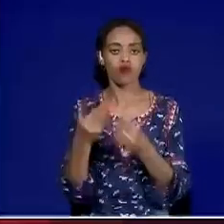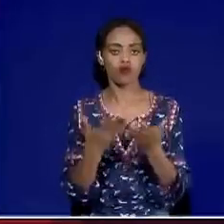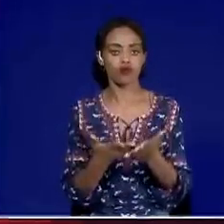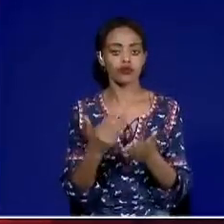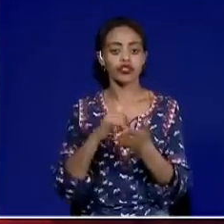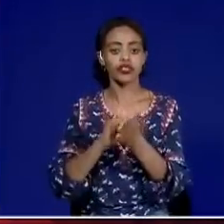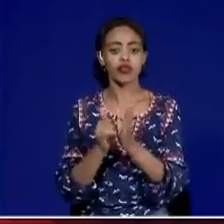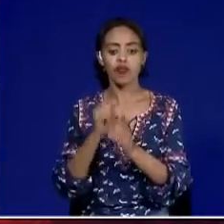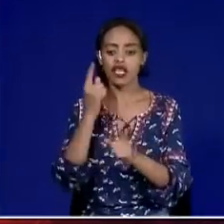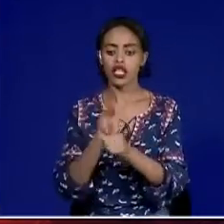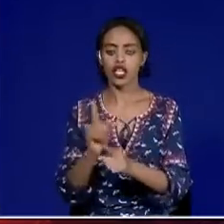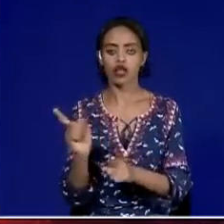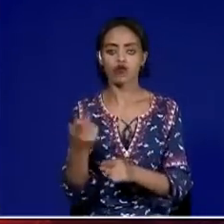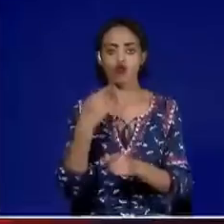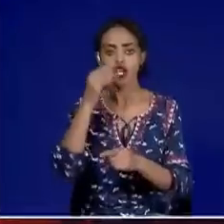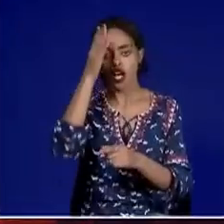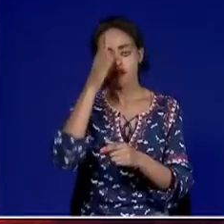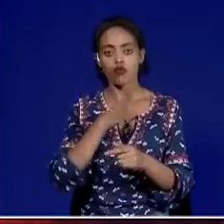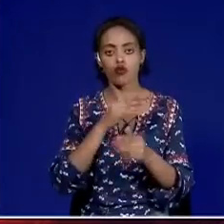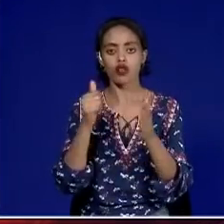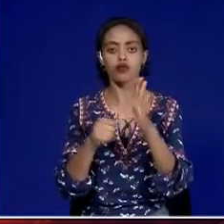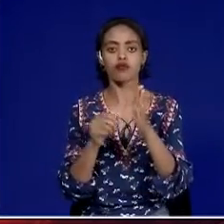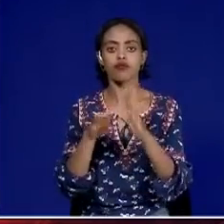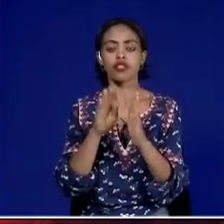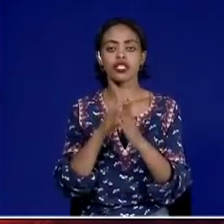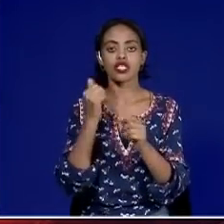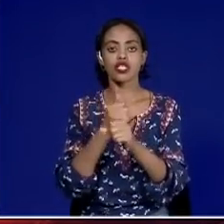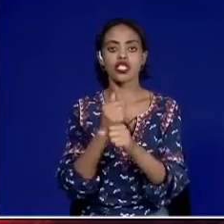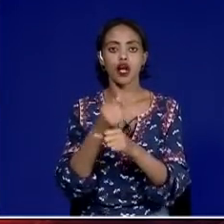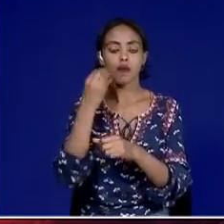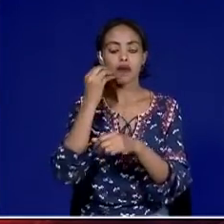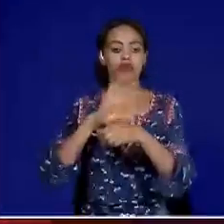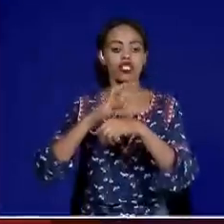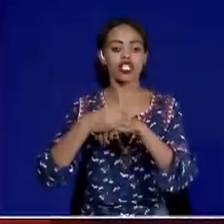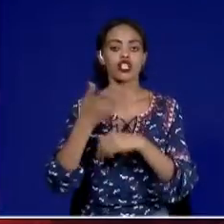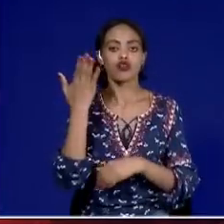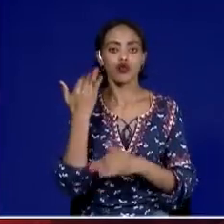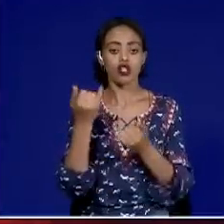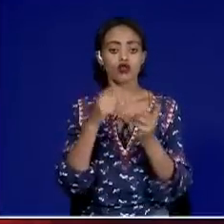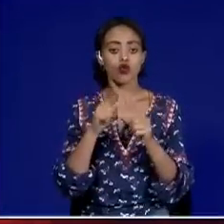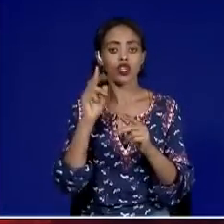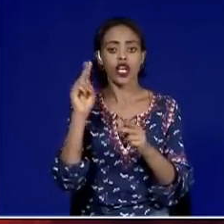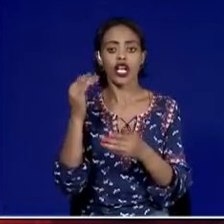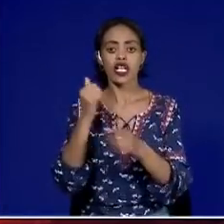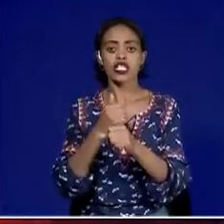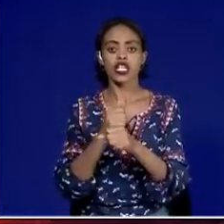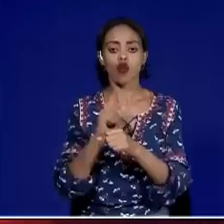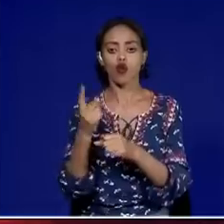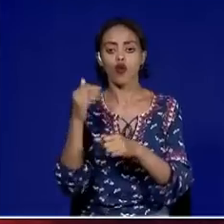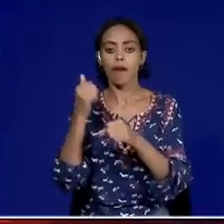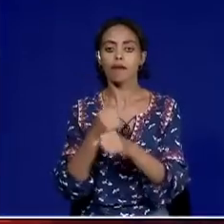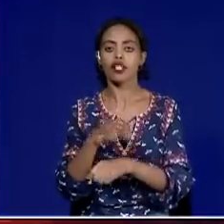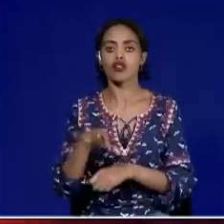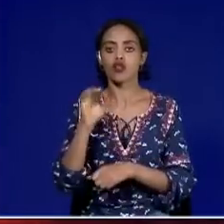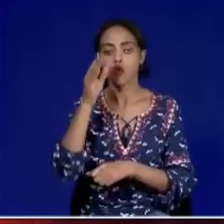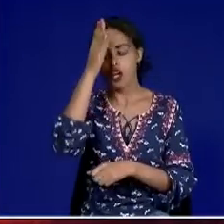أزيد ما أتخكر كم زخانة زاربو أبتي وان مكتل سرح مكايدي بيت مزاج جاه زنا برو حزون كل أي سرح مكايد كوينم أب مسرح زرك